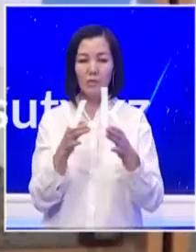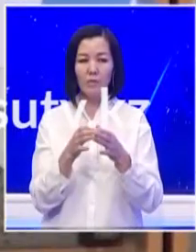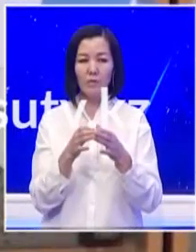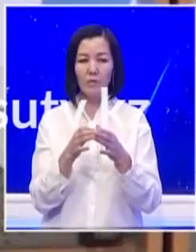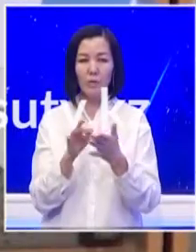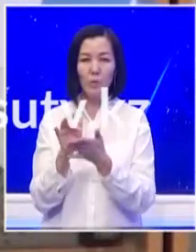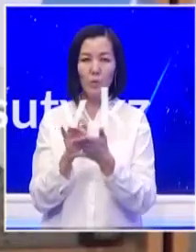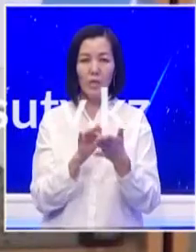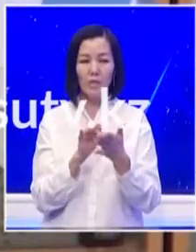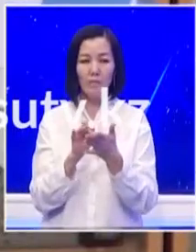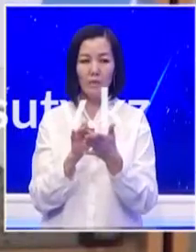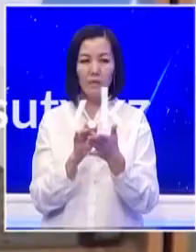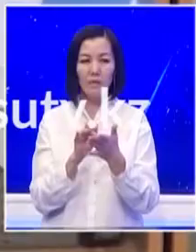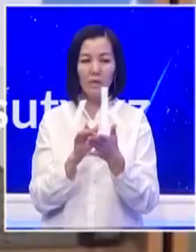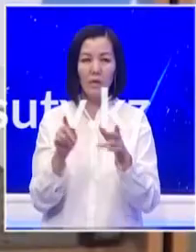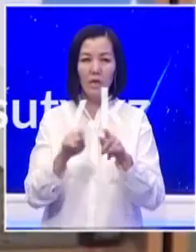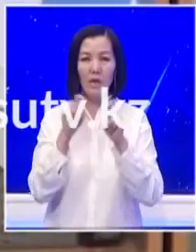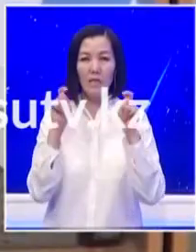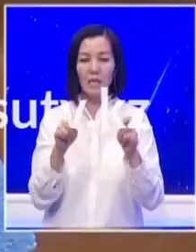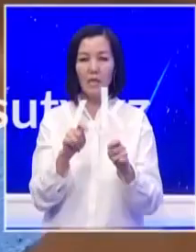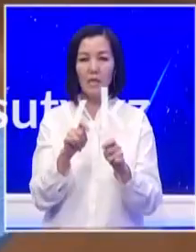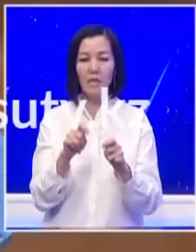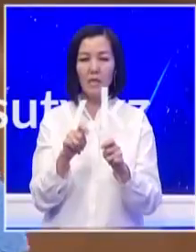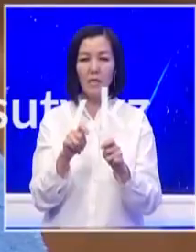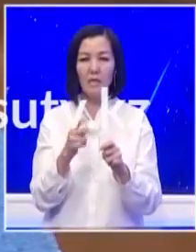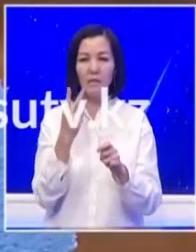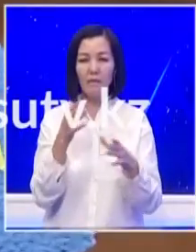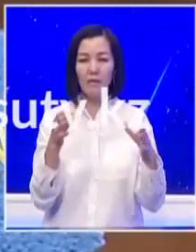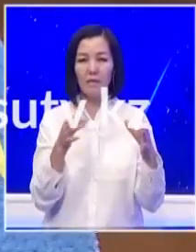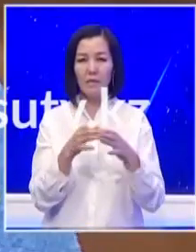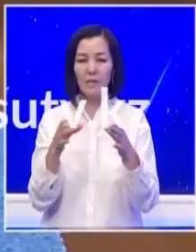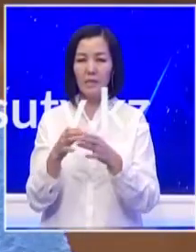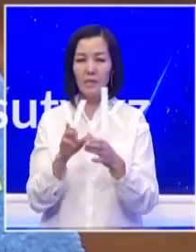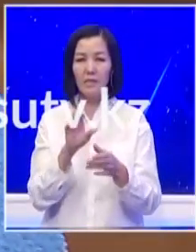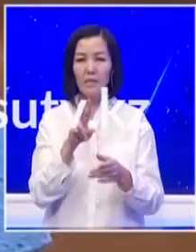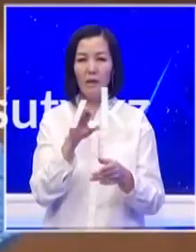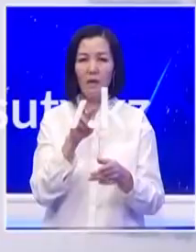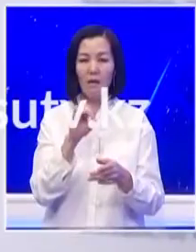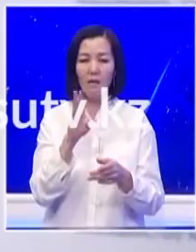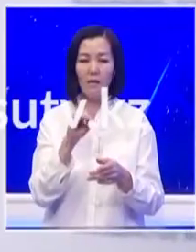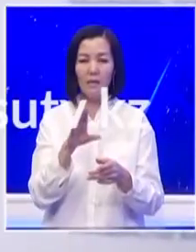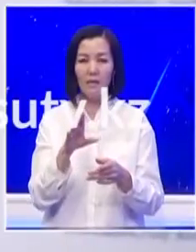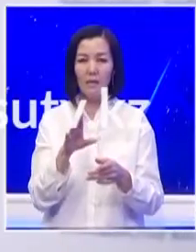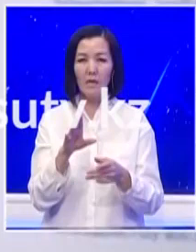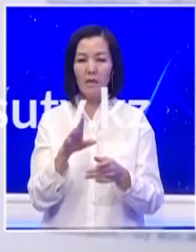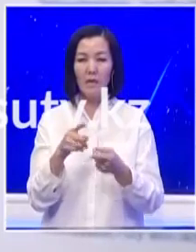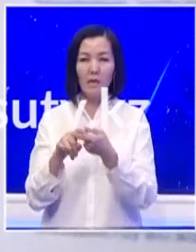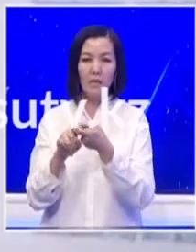детско-юношеского туризма. Но они открыли у себя 2 секции скалолаза. К нам присоединяется еще Коксуйский